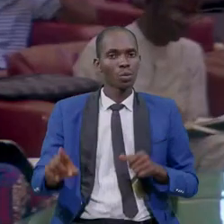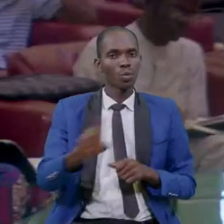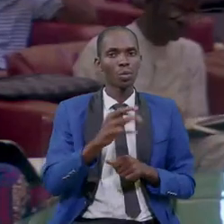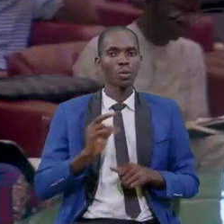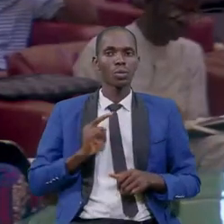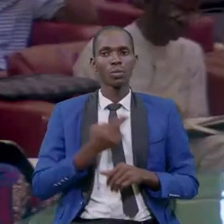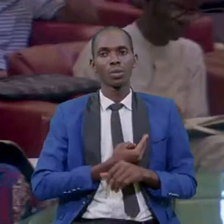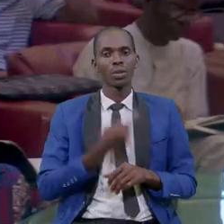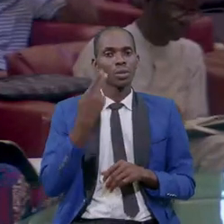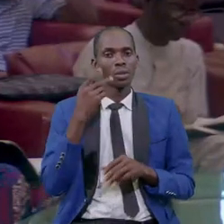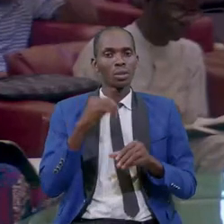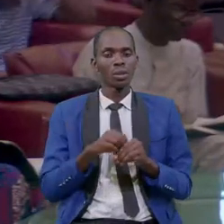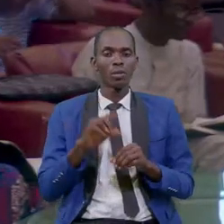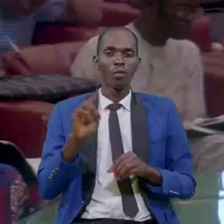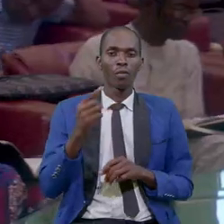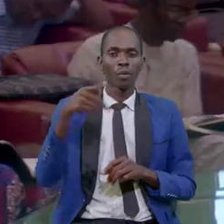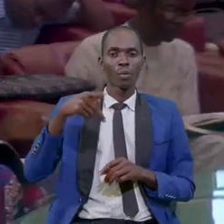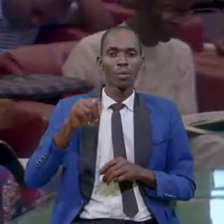nous.